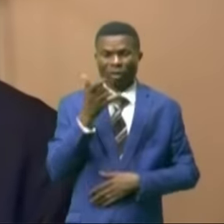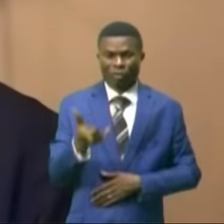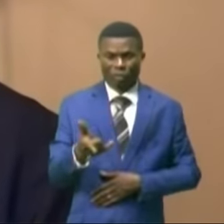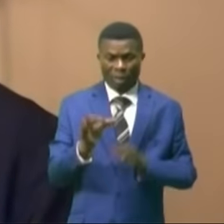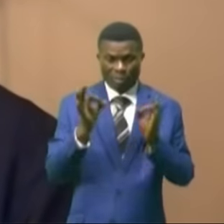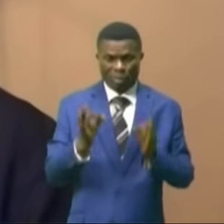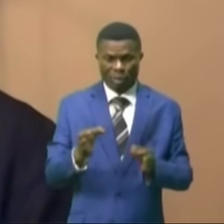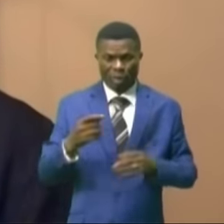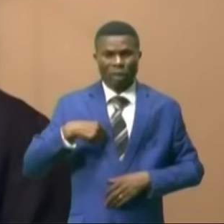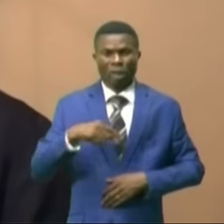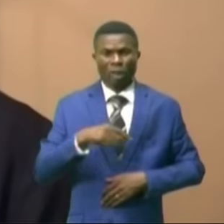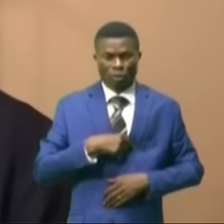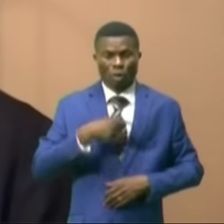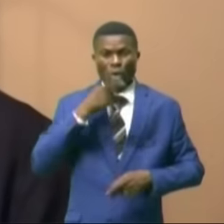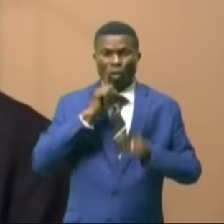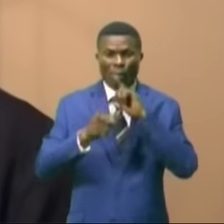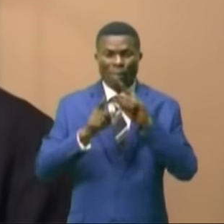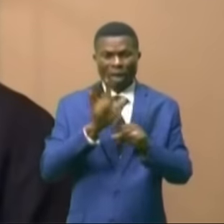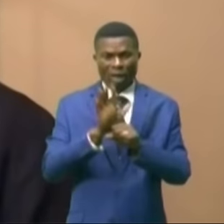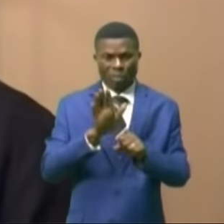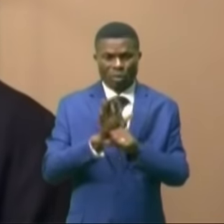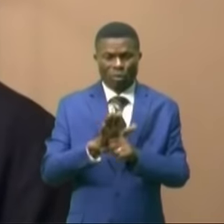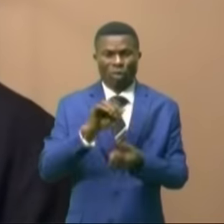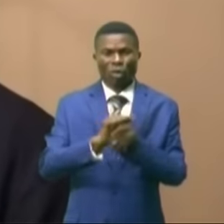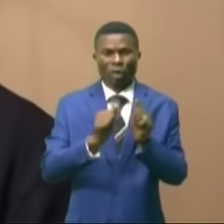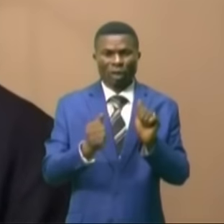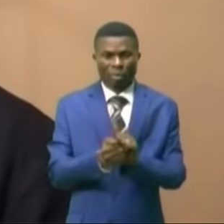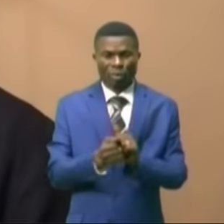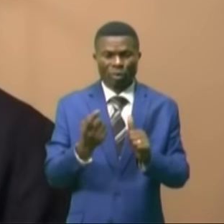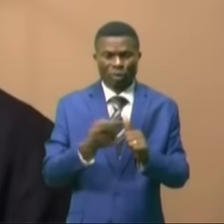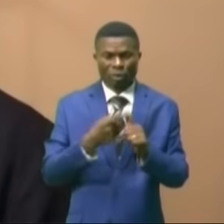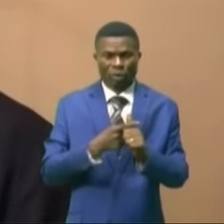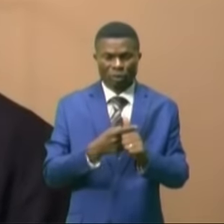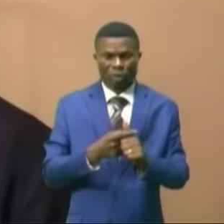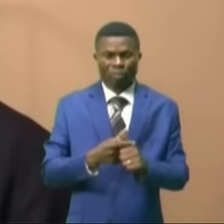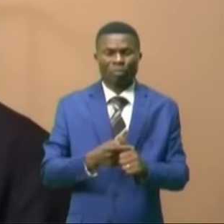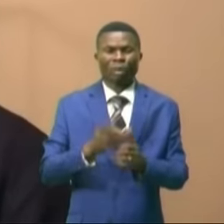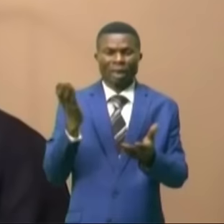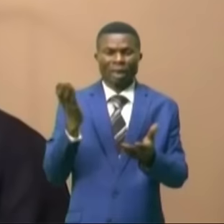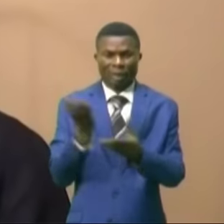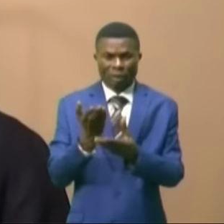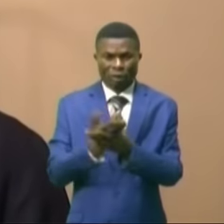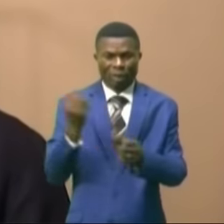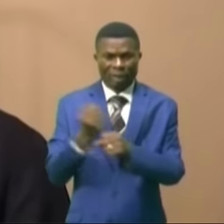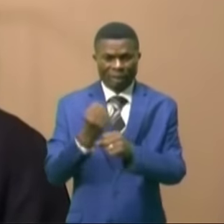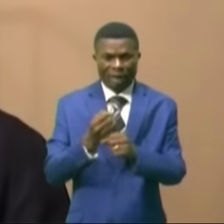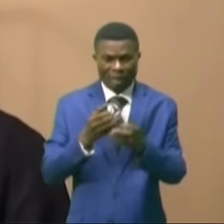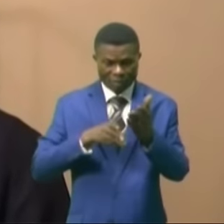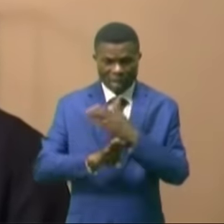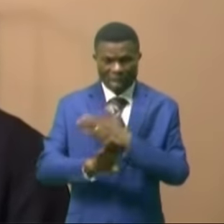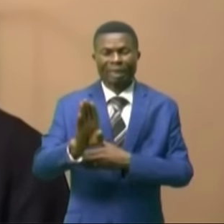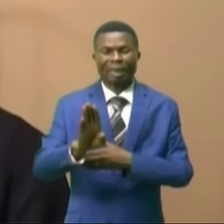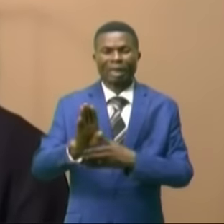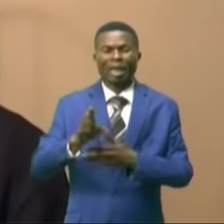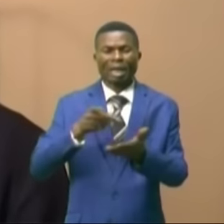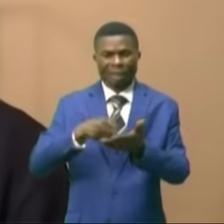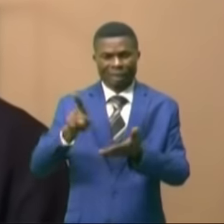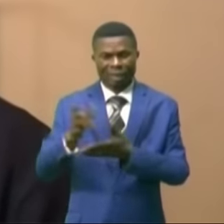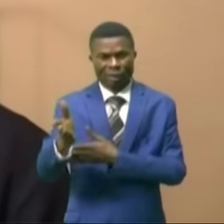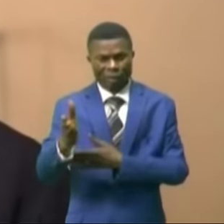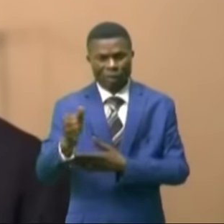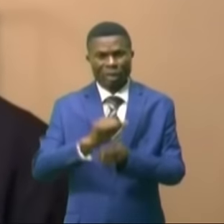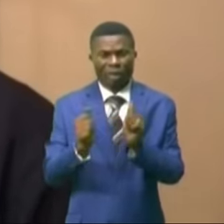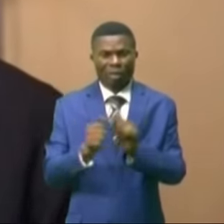nous avions tous discuté au sujet notamment de la dépénalisation, pour lequel le président de la République avait parlé de la